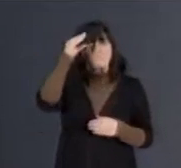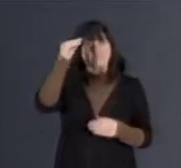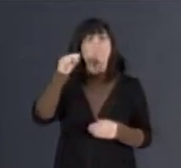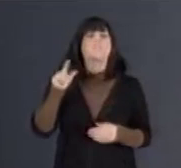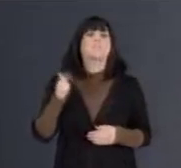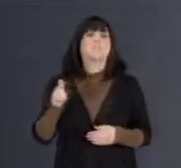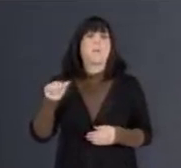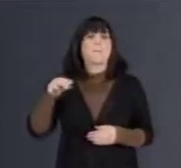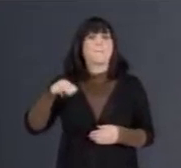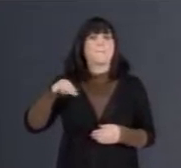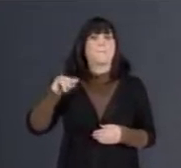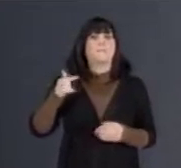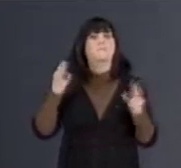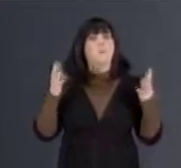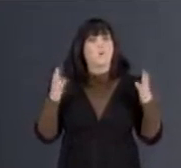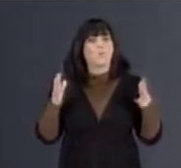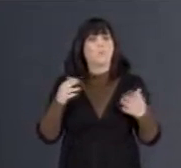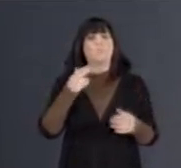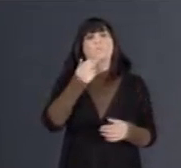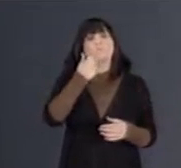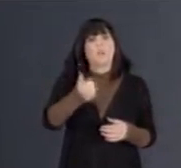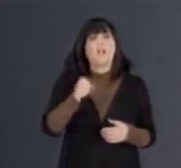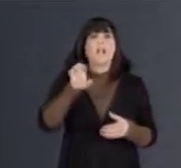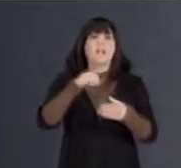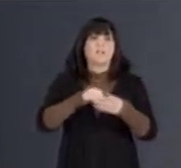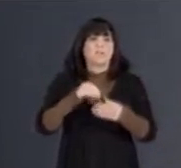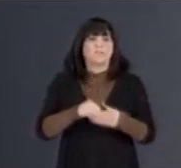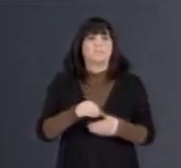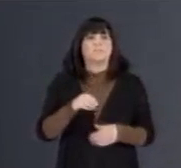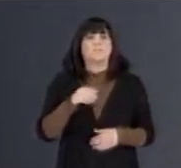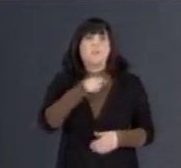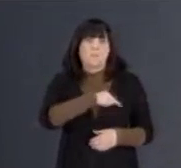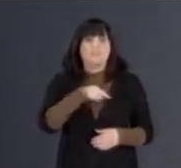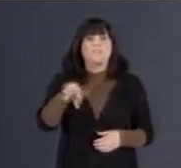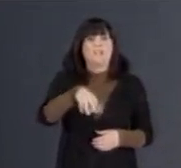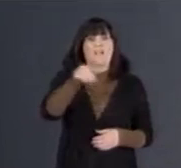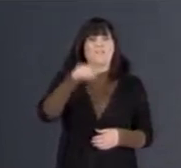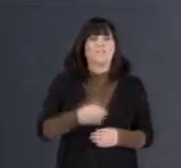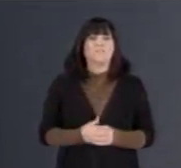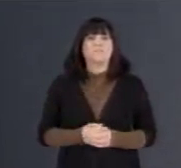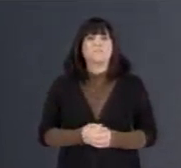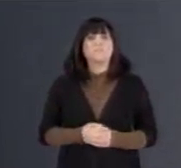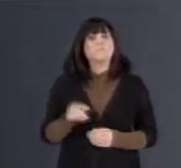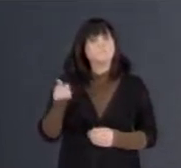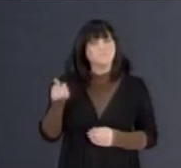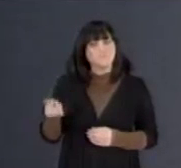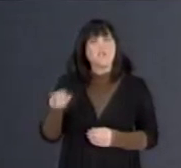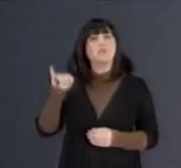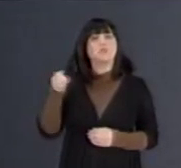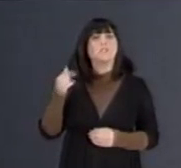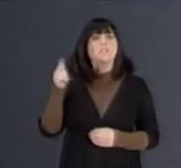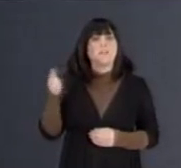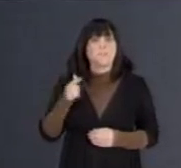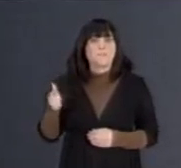inaugura lek, kif inauguraw il-kulħat għal-dawn l-elecjoni. Issa fedeje il-Maltin insomma, fedejeju. Għraċiak. Mela, dakki nisur Għon